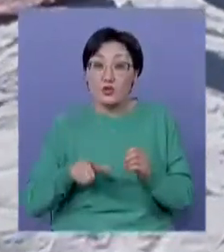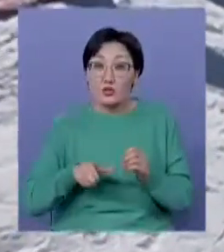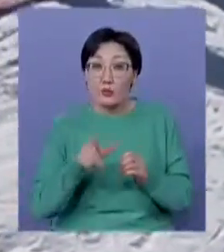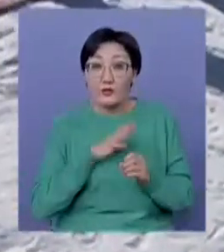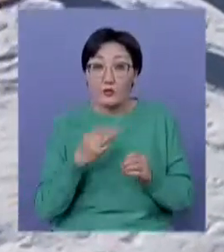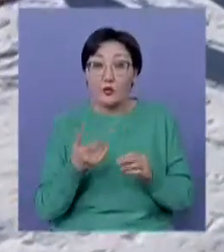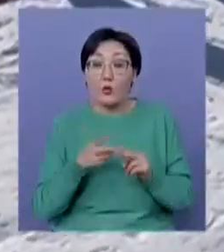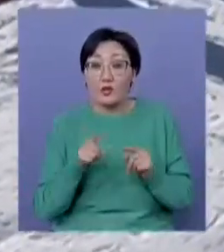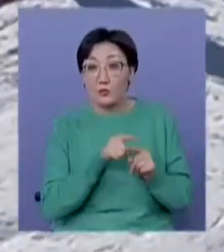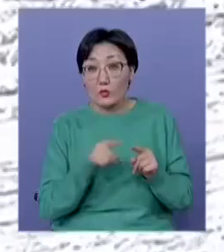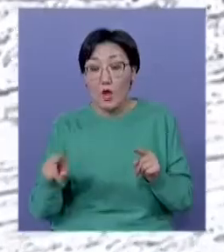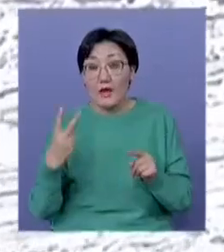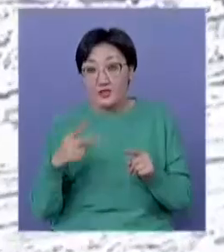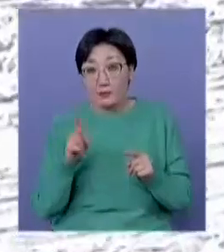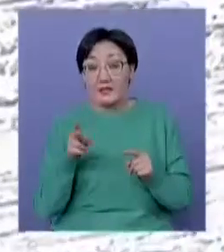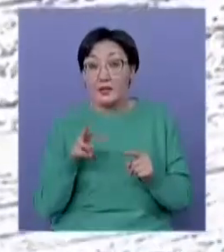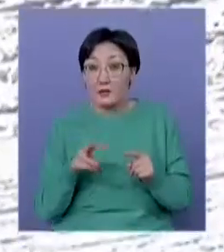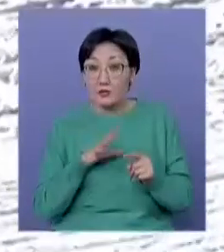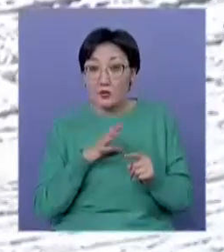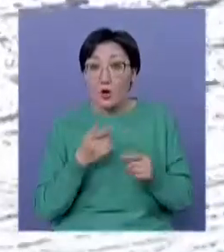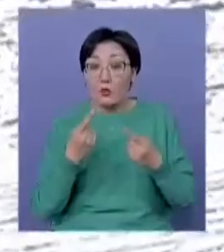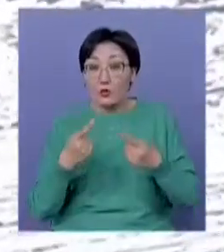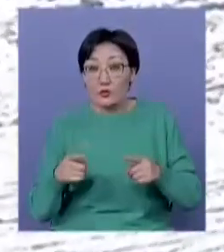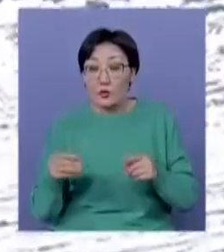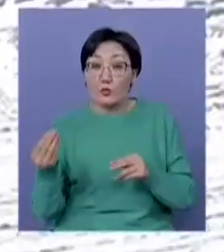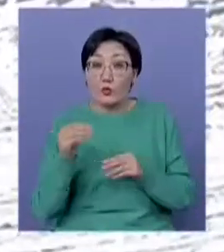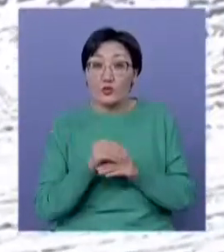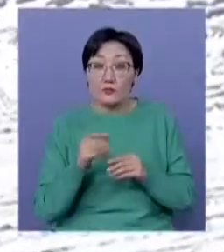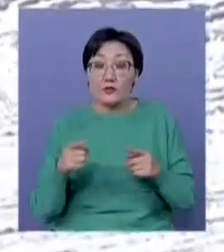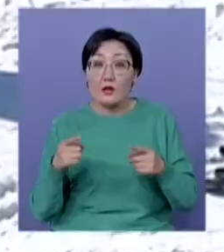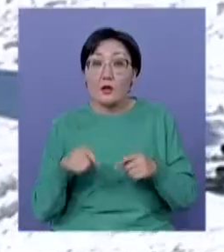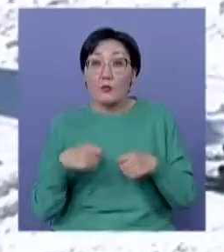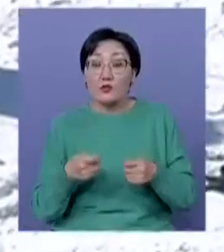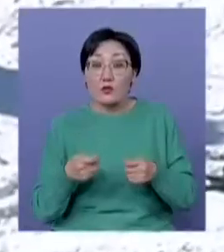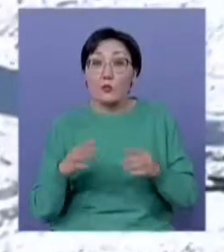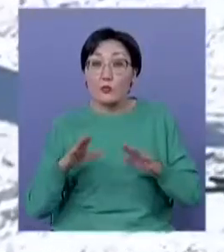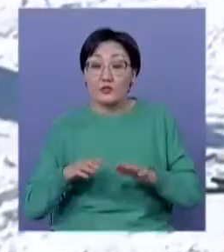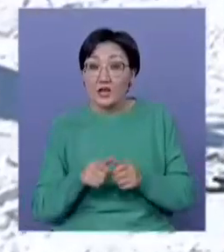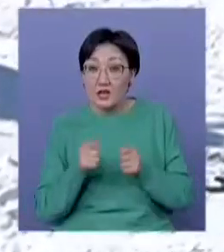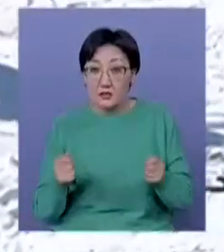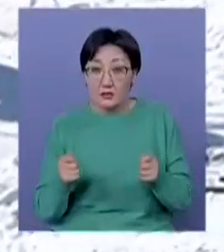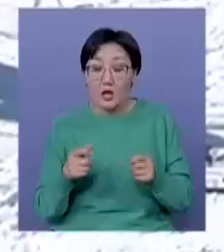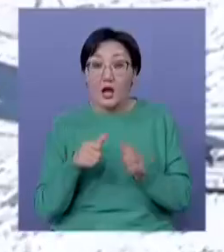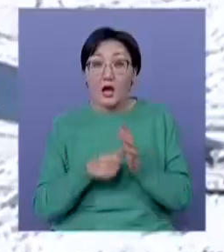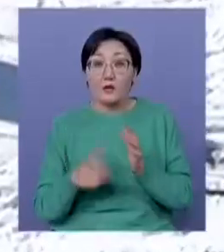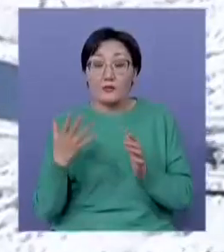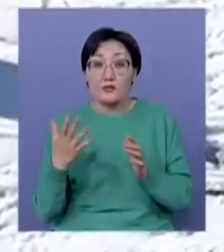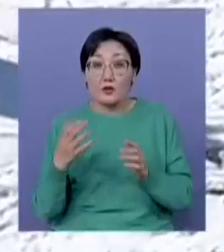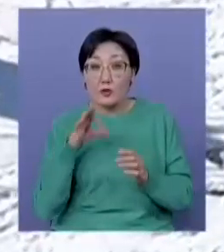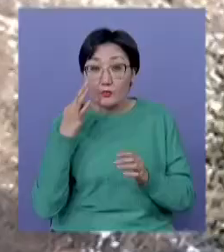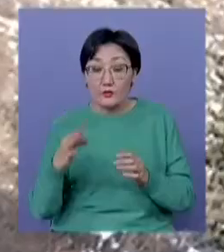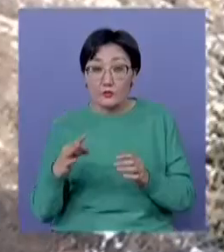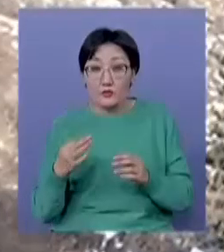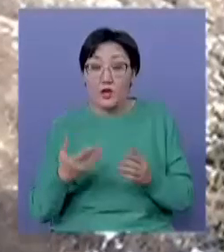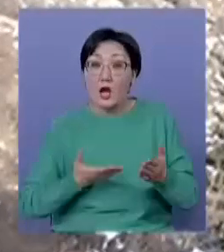қазір олардың ұзындығы 20 шақырымға жетті. Одан бөлек, қосымша жалға беретін пункттер ашылды. Сондай-ақ, 65 кәсіби нұсқаушы жұмыс істейтін тау